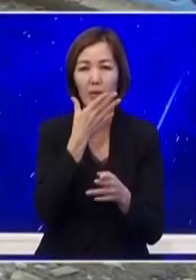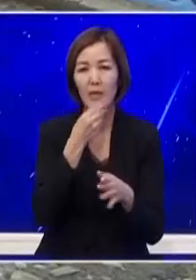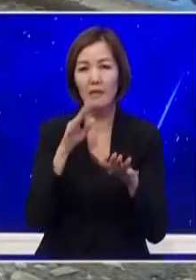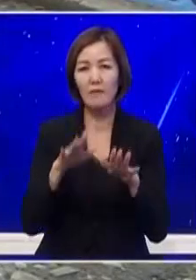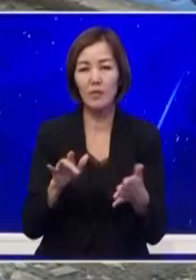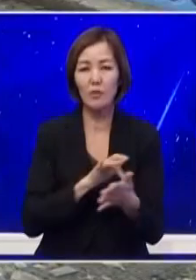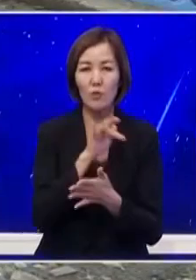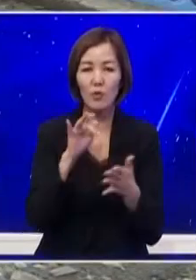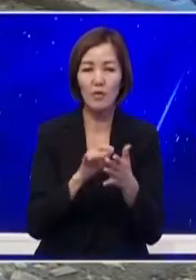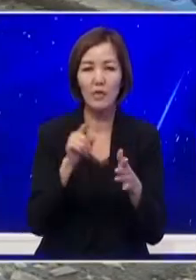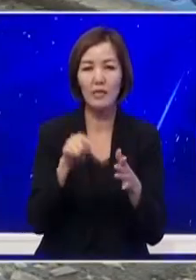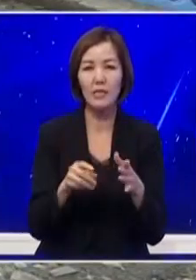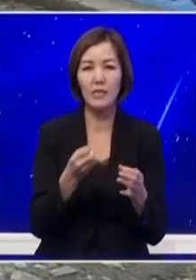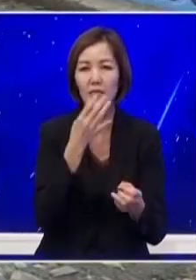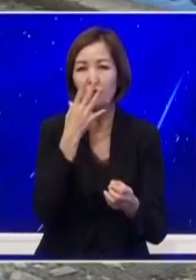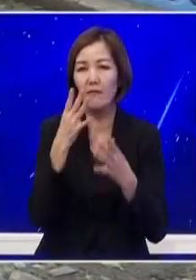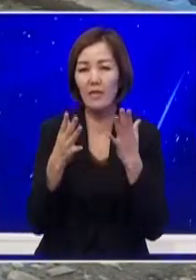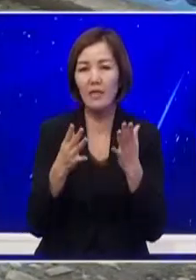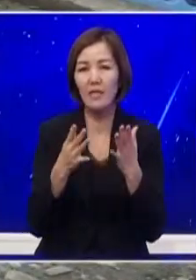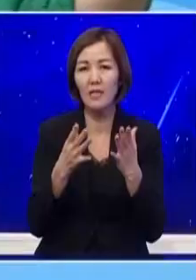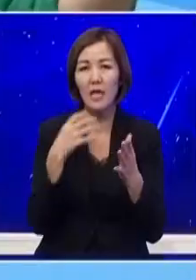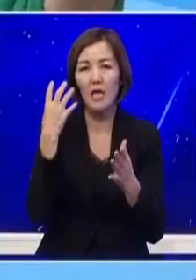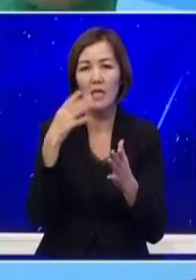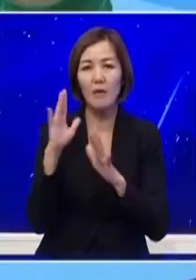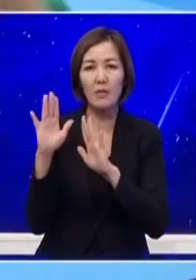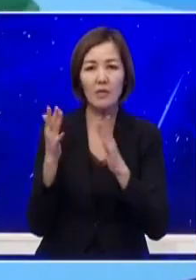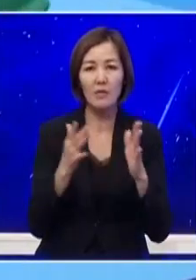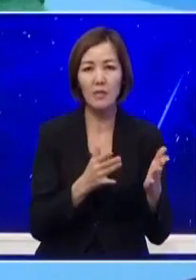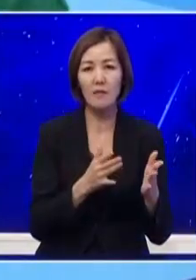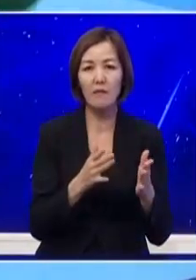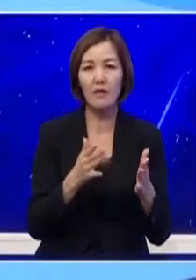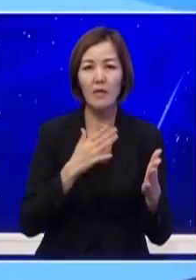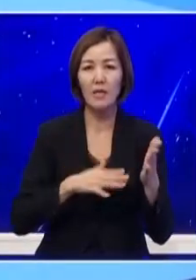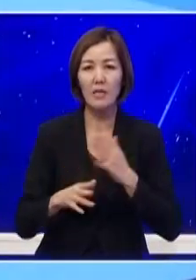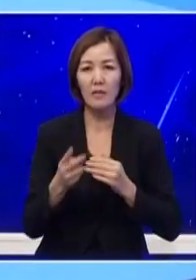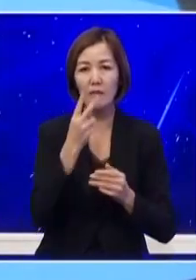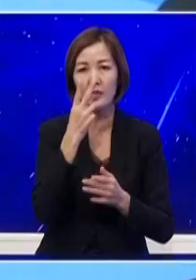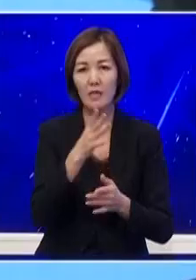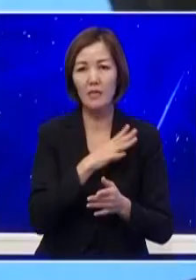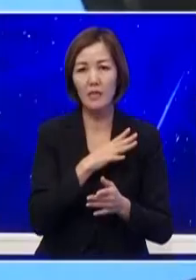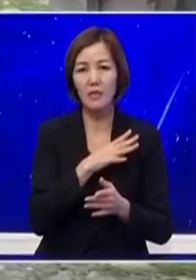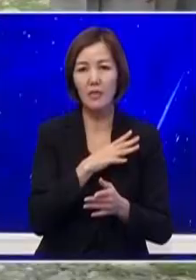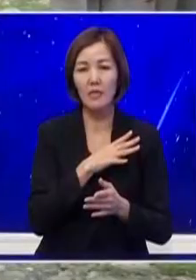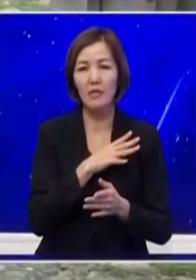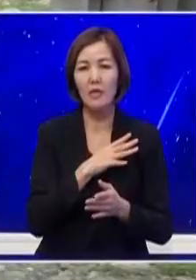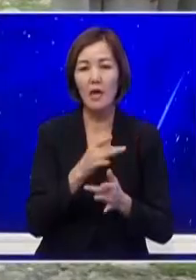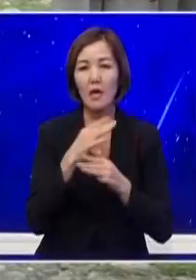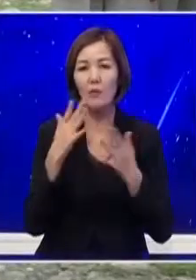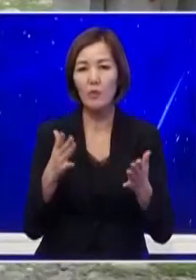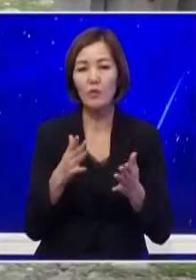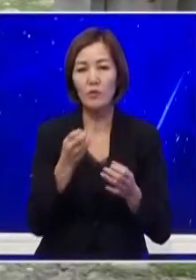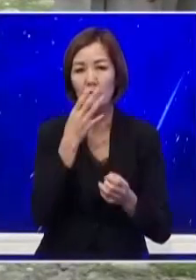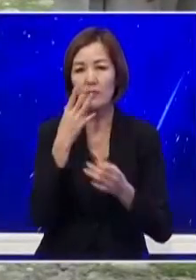мест города. Здесь цвели и благоухали яблоневые деревья, радовала глаз прекрасная оранжерея, а множество